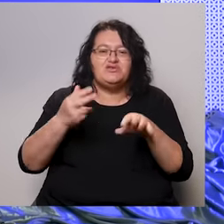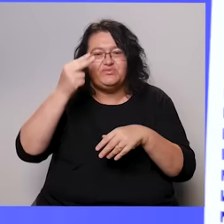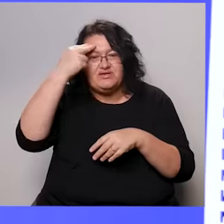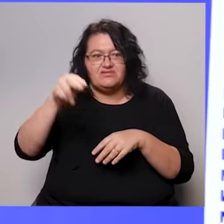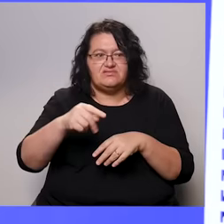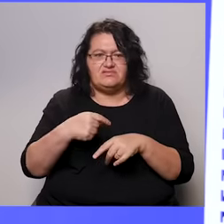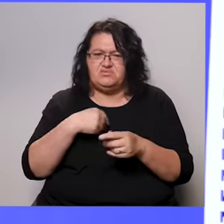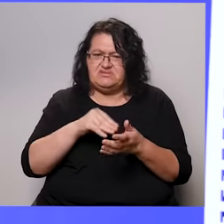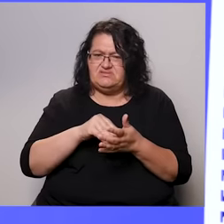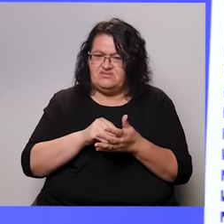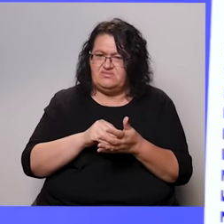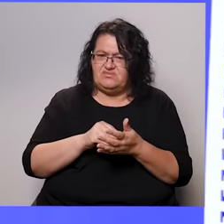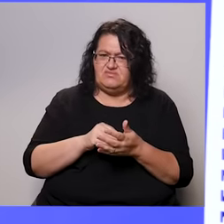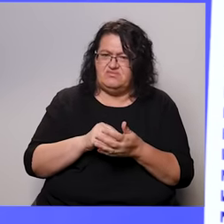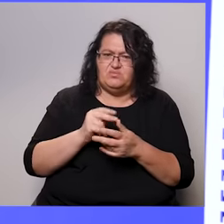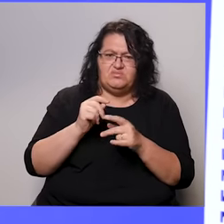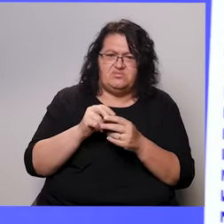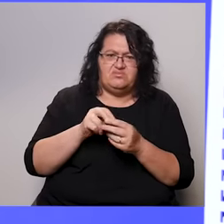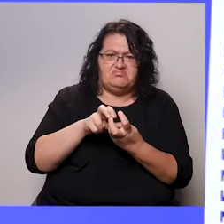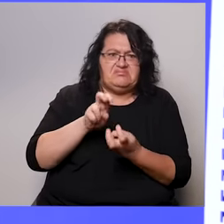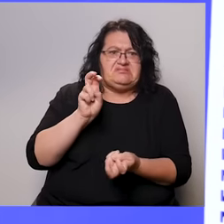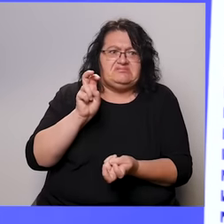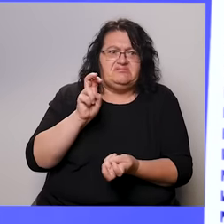wow. Acum nu vreau nici să